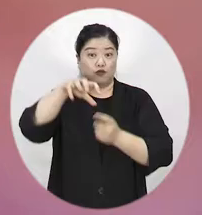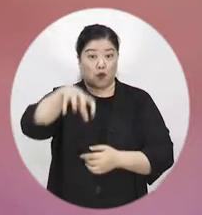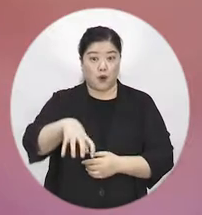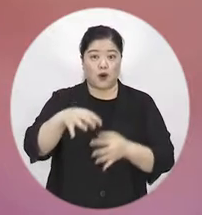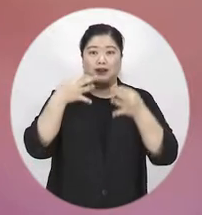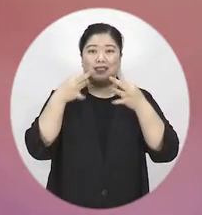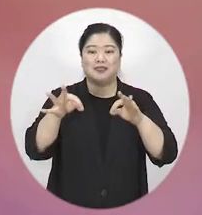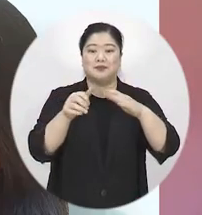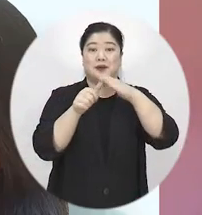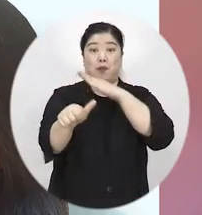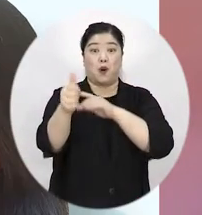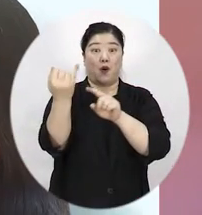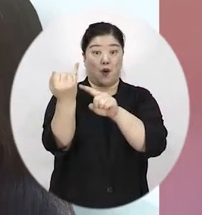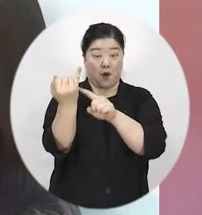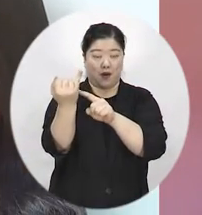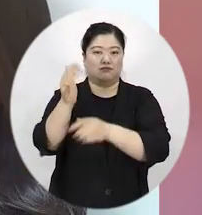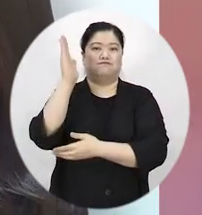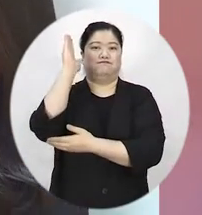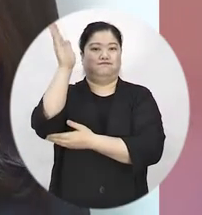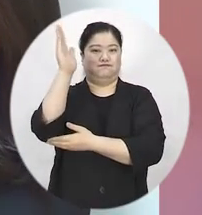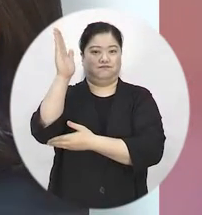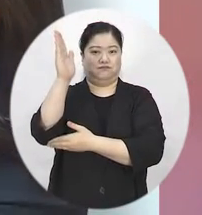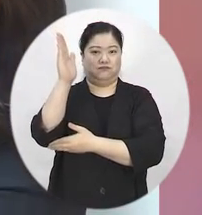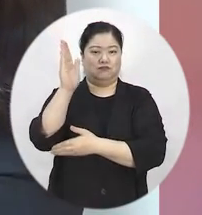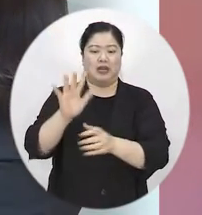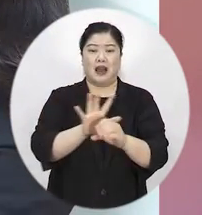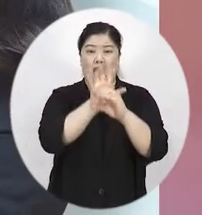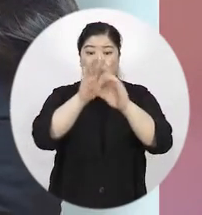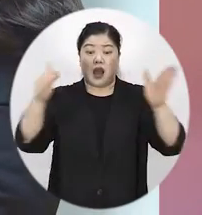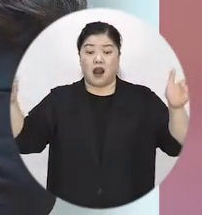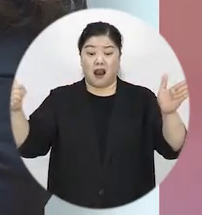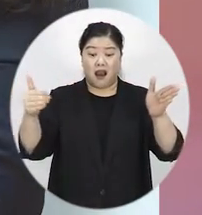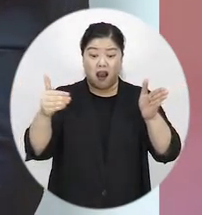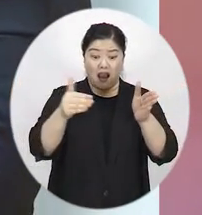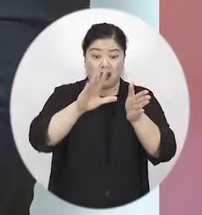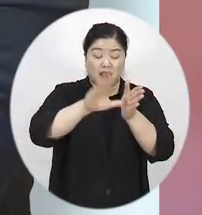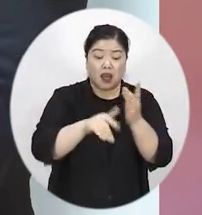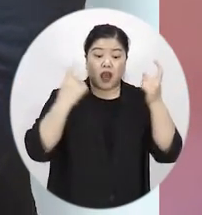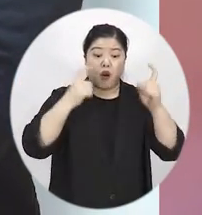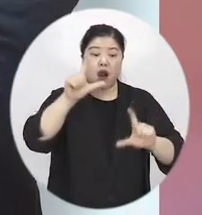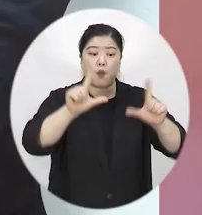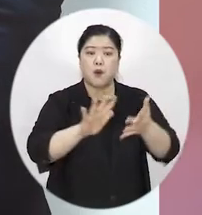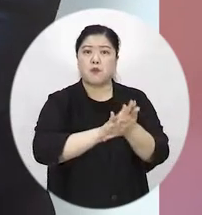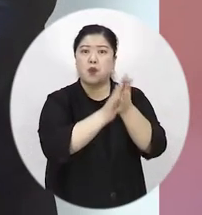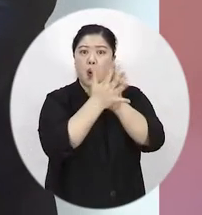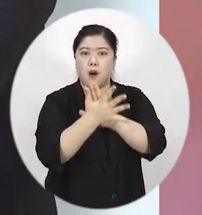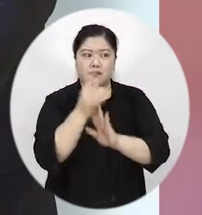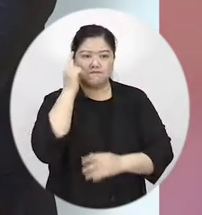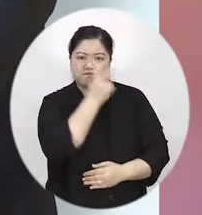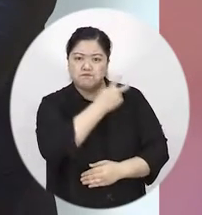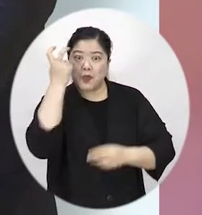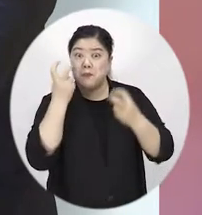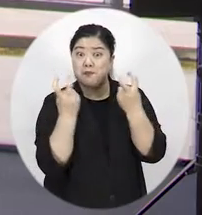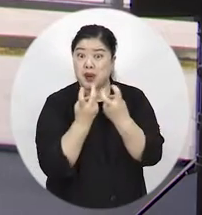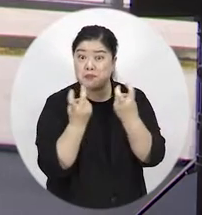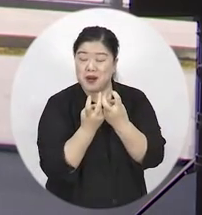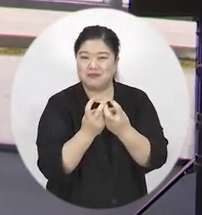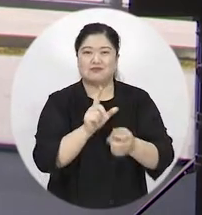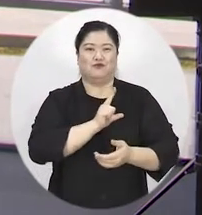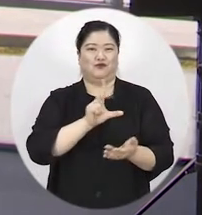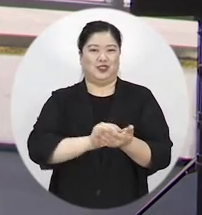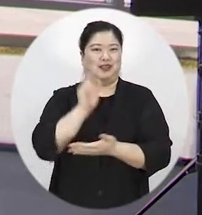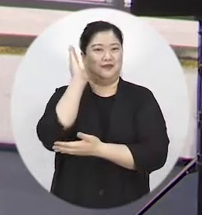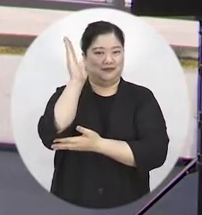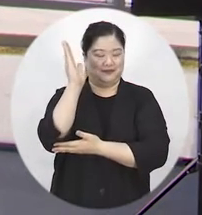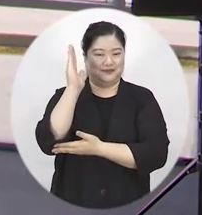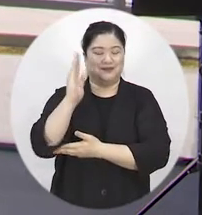연구소 히치하이커 김다영 대표가 강사로 나와 엔데믹 시대, 확 바뀐 여행 트렌드, 똑똑하게 여행 가는 법을